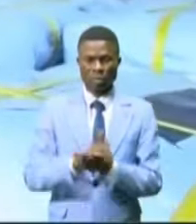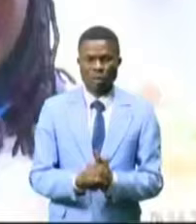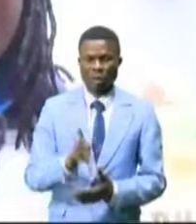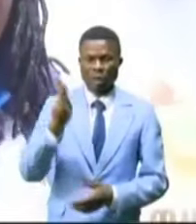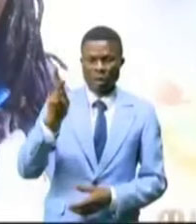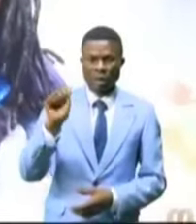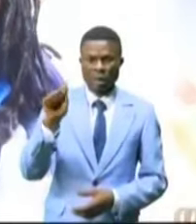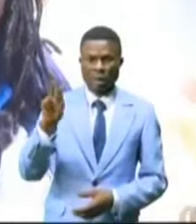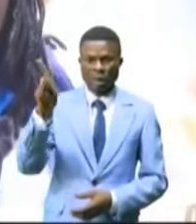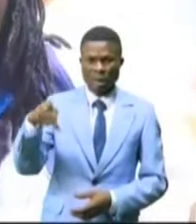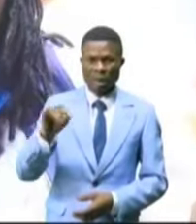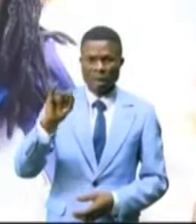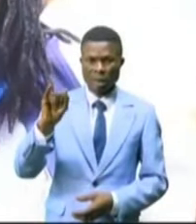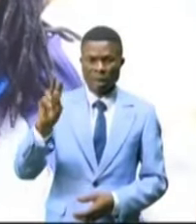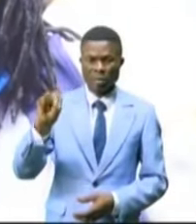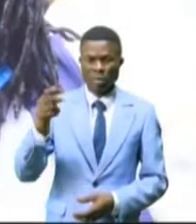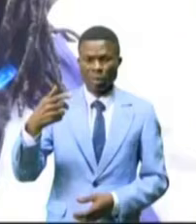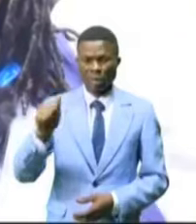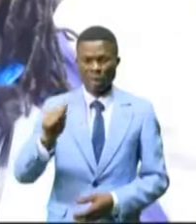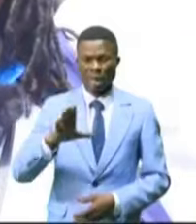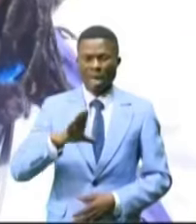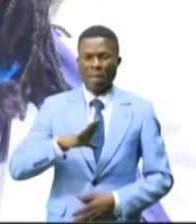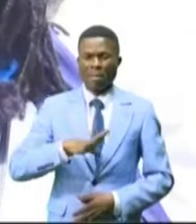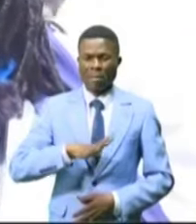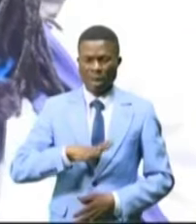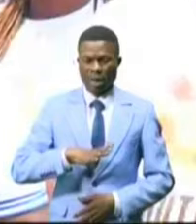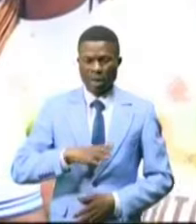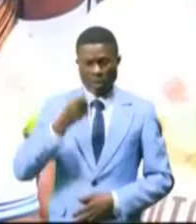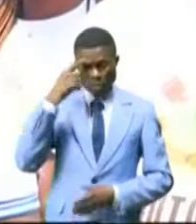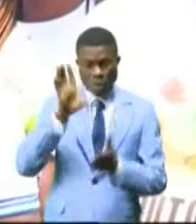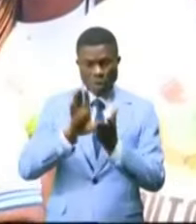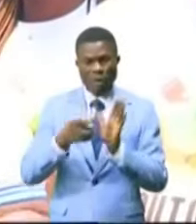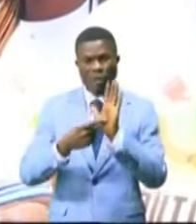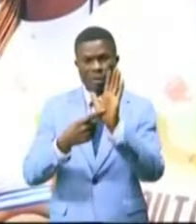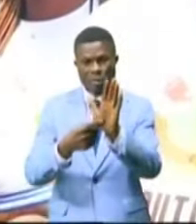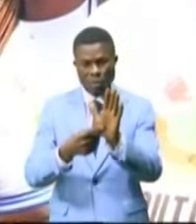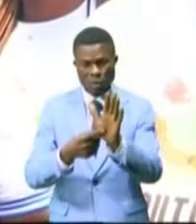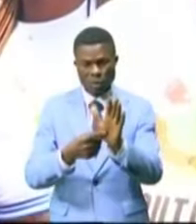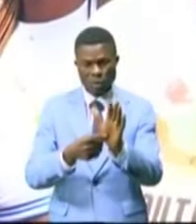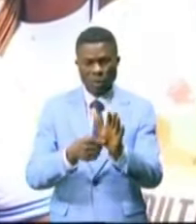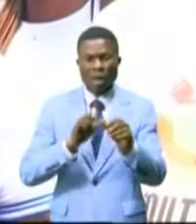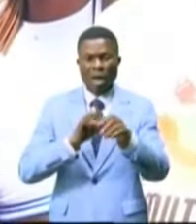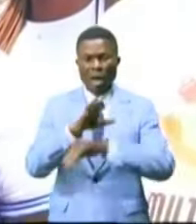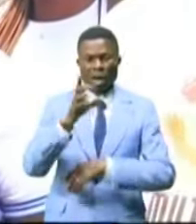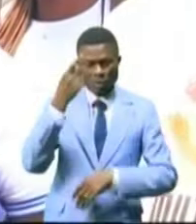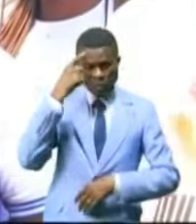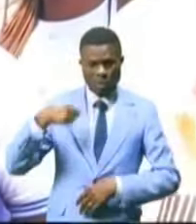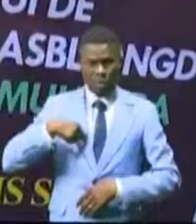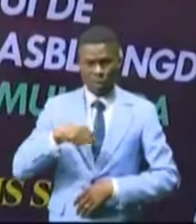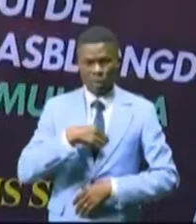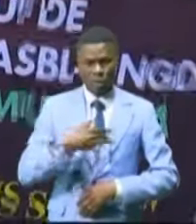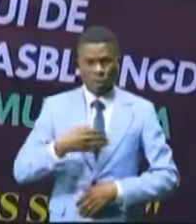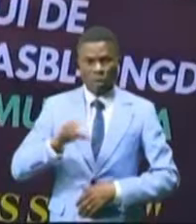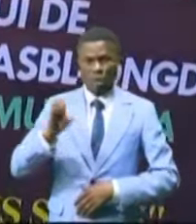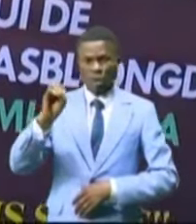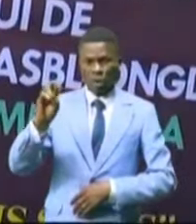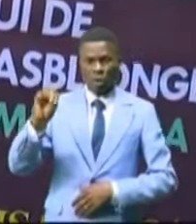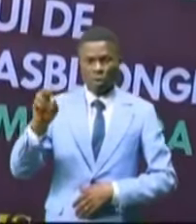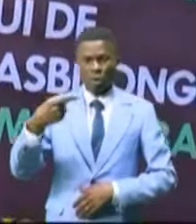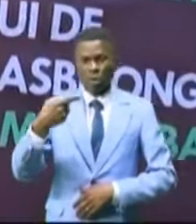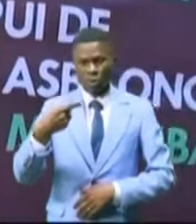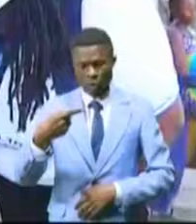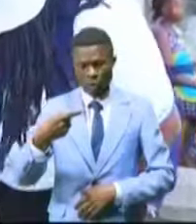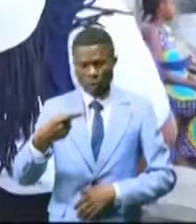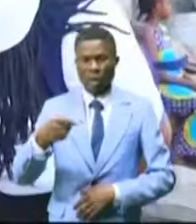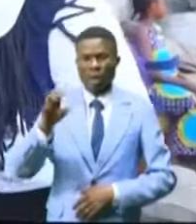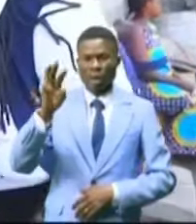Kapinga, qui a été touchée par nos images, et elle nous a envoyé au nom de son ONG Mota. Nous